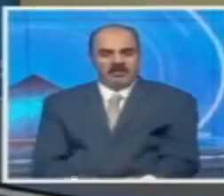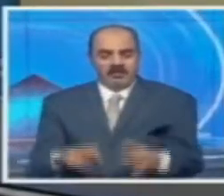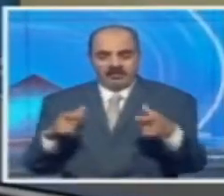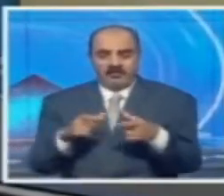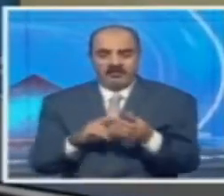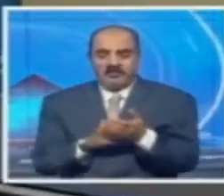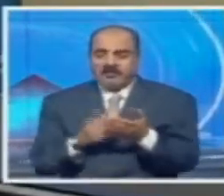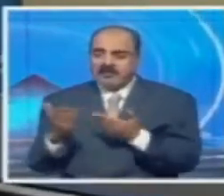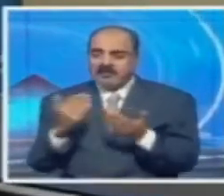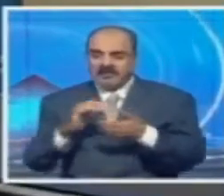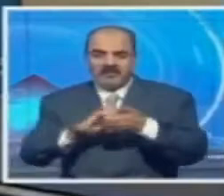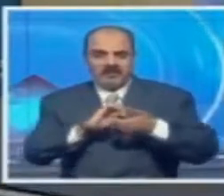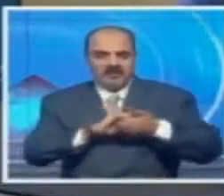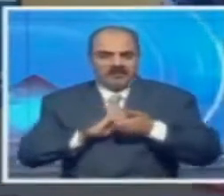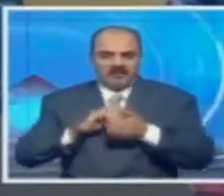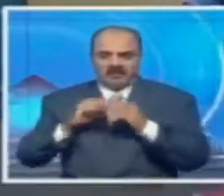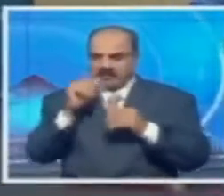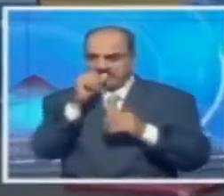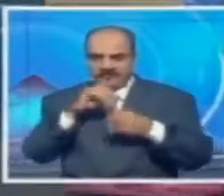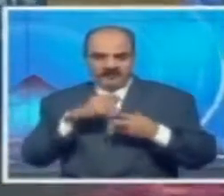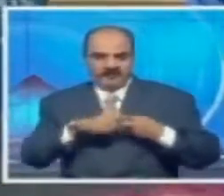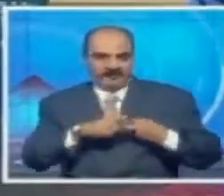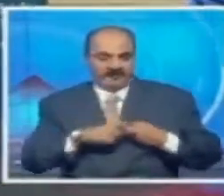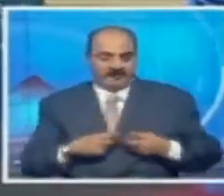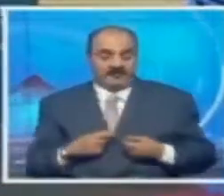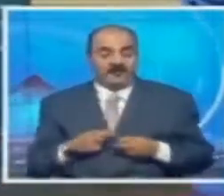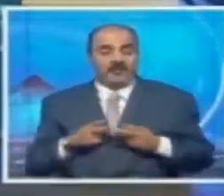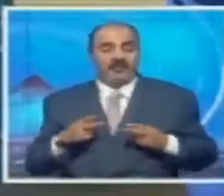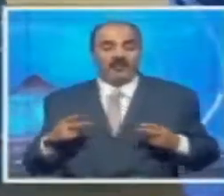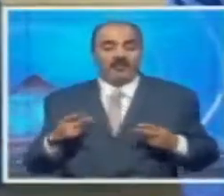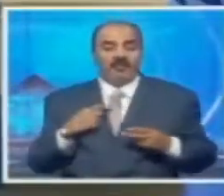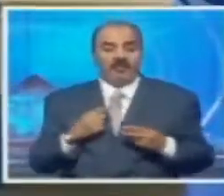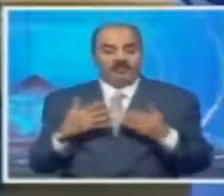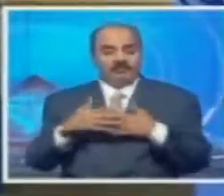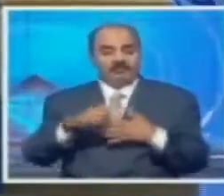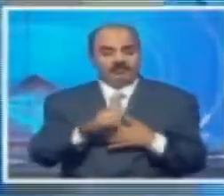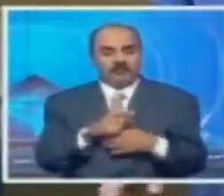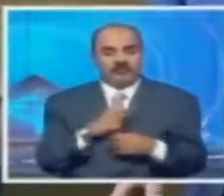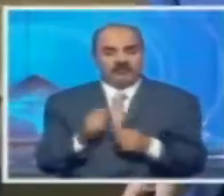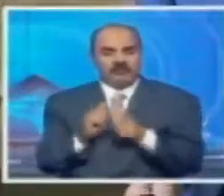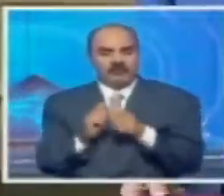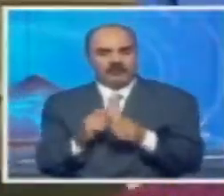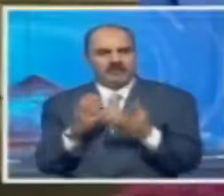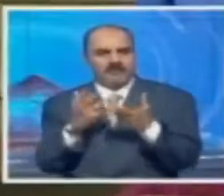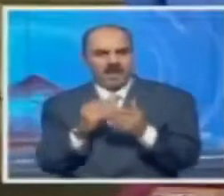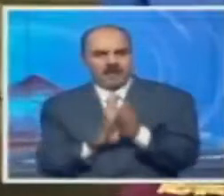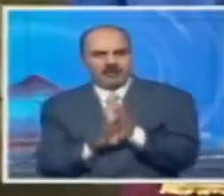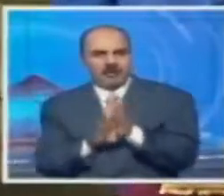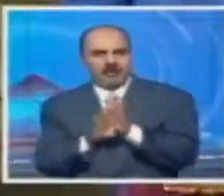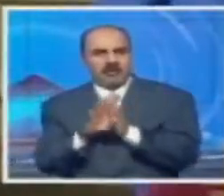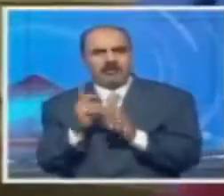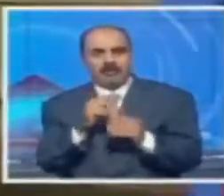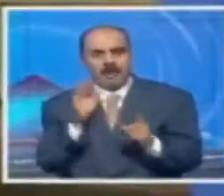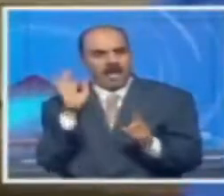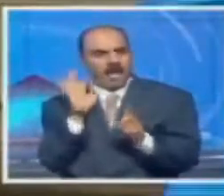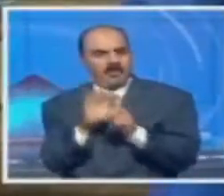إلى تعزيز التعاون بين الجانب المصري والكويتي، لا سيما في مجال الاستثمارات وتطوير التعاون الاقتصادي بينهما، وصولا